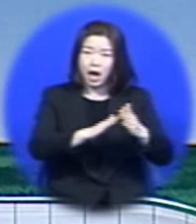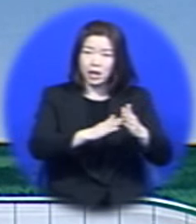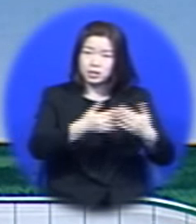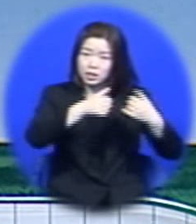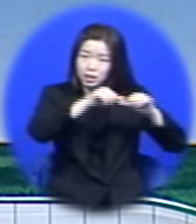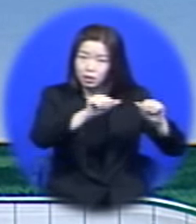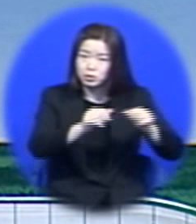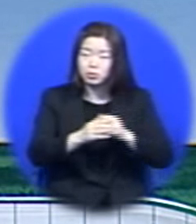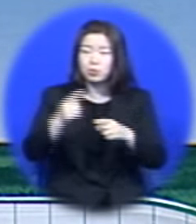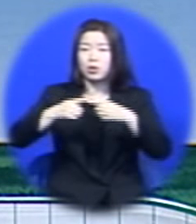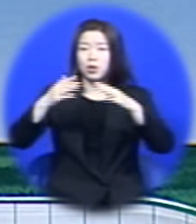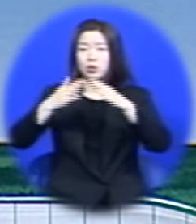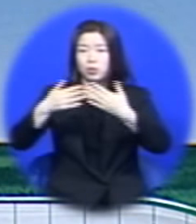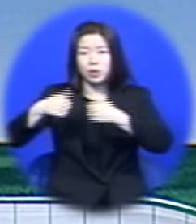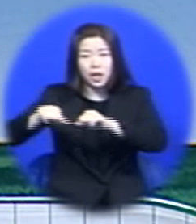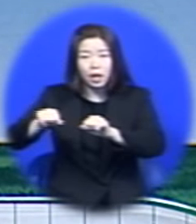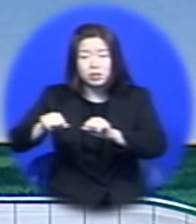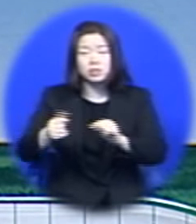교회가 깨어지는 일이